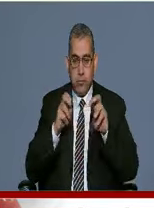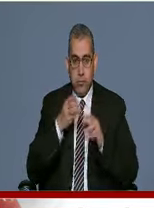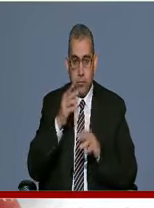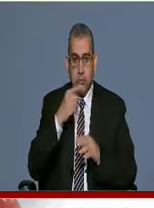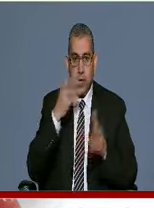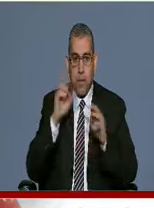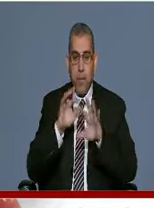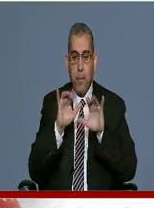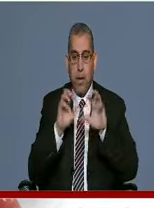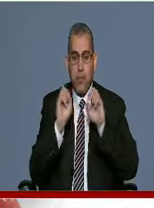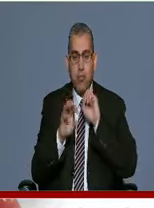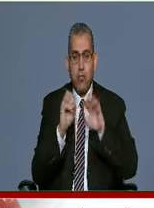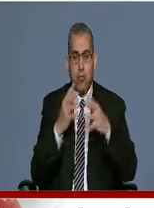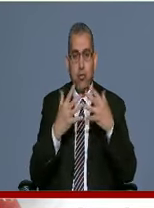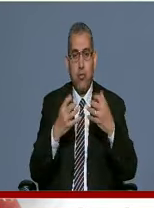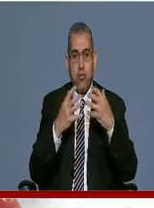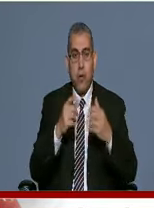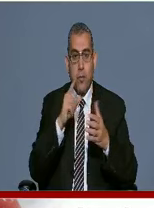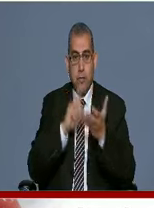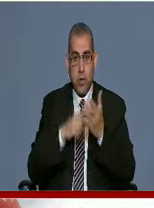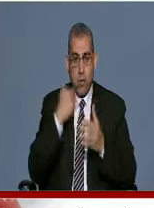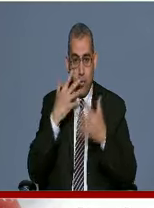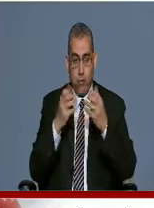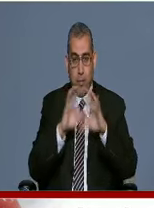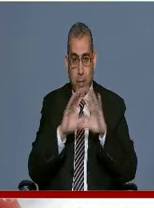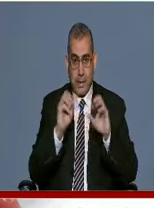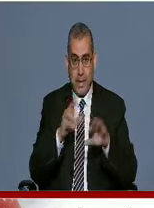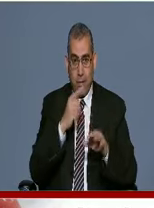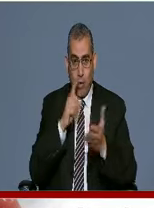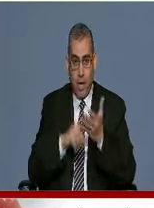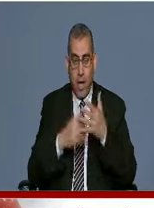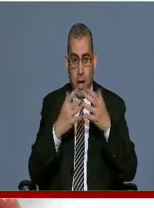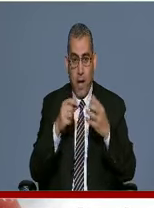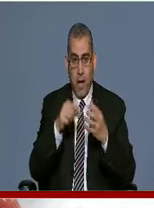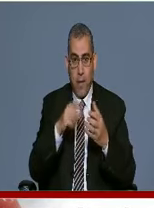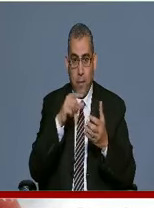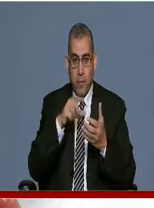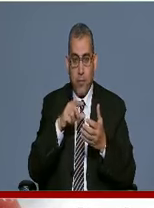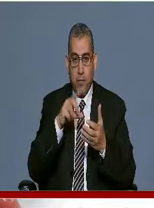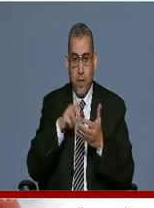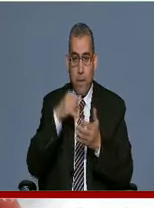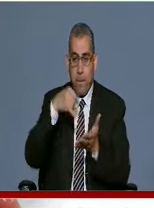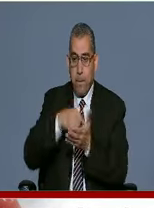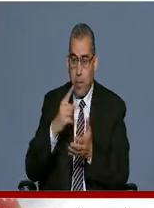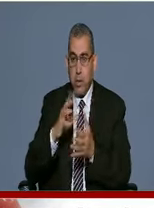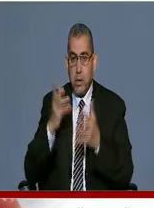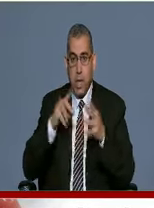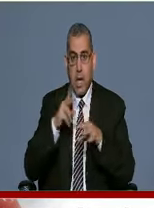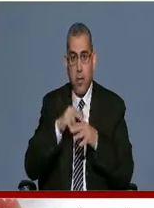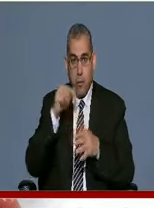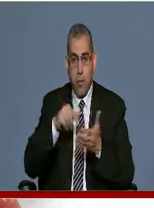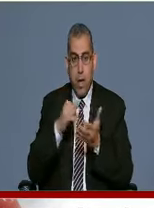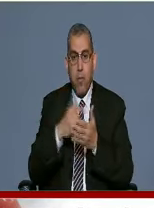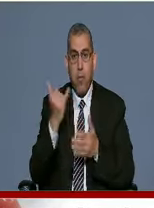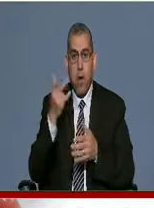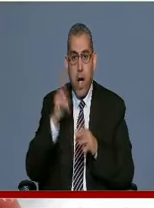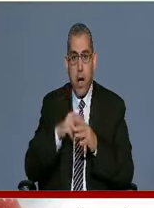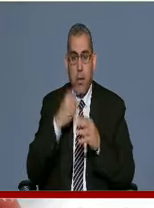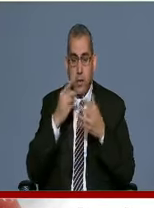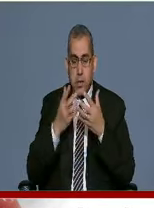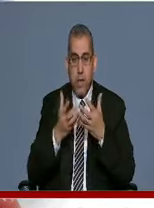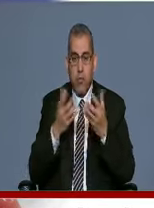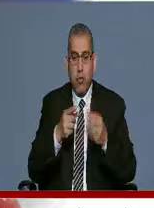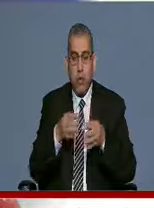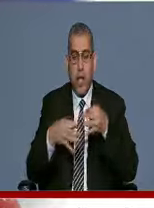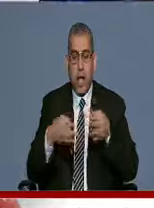قاعدة بيانات كبيرة، لكن مش مجرد البيانات إنها تتحمل على هذه المراكز، ولكن أيضا الأهم وهو تحليل البيانات.